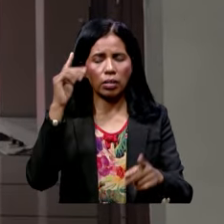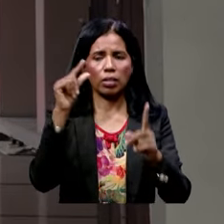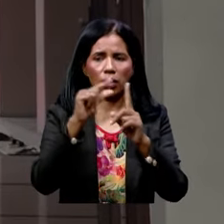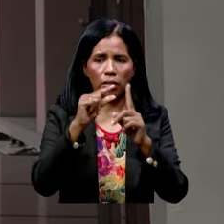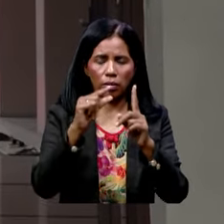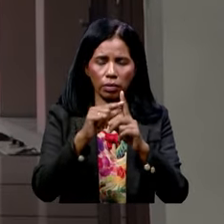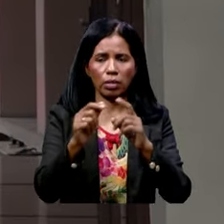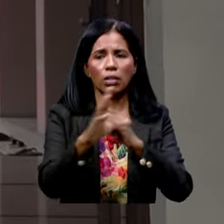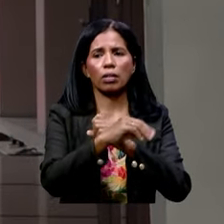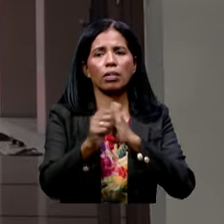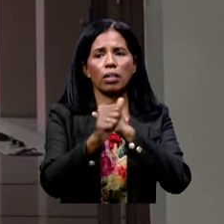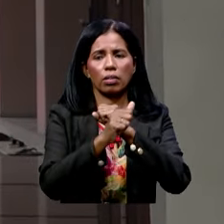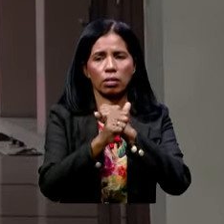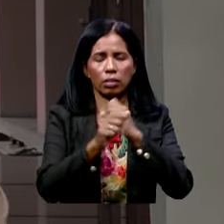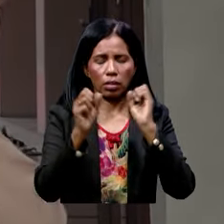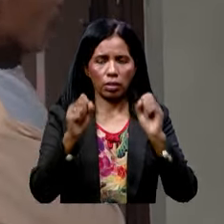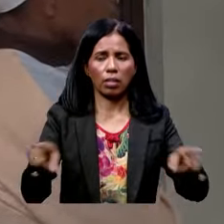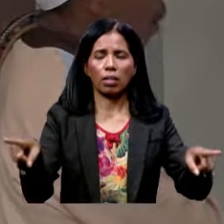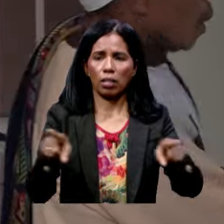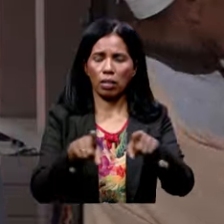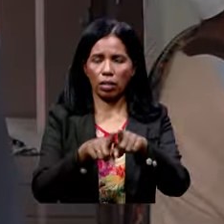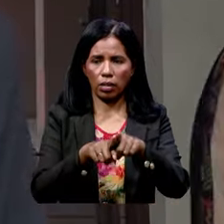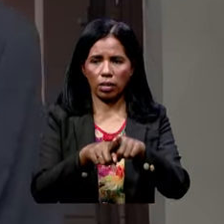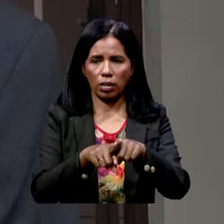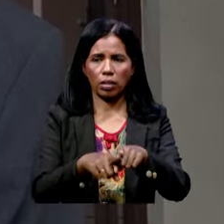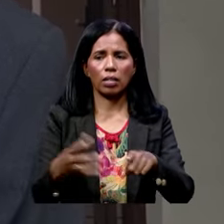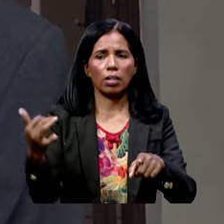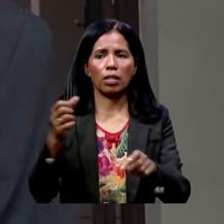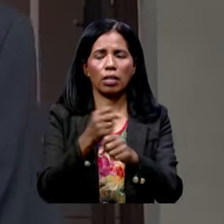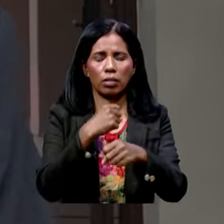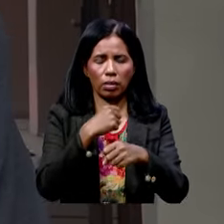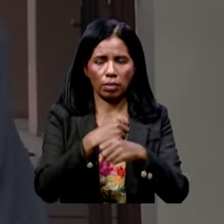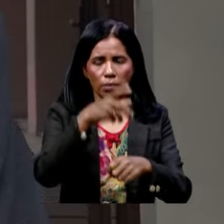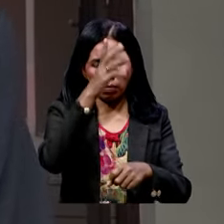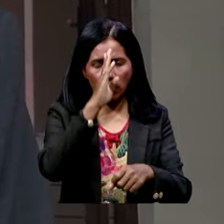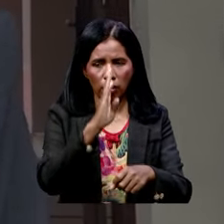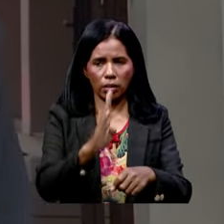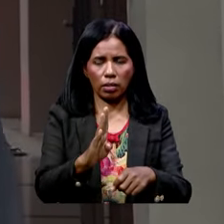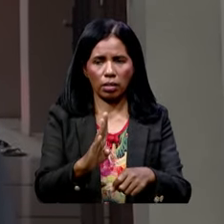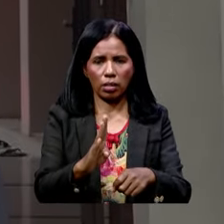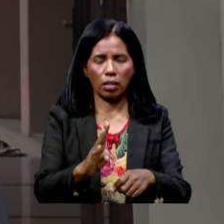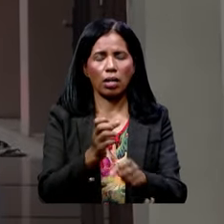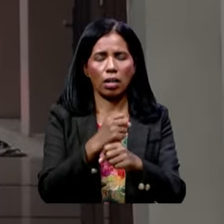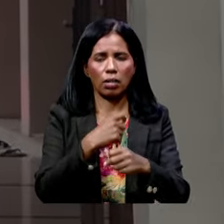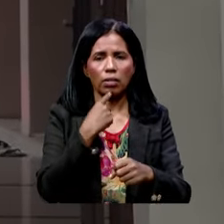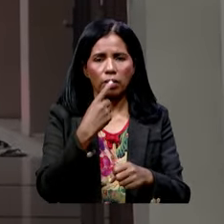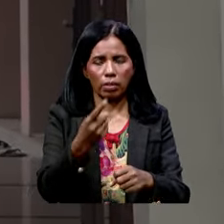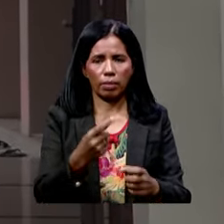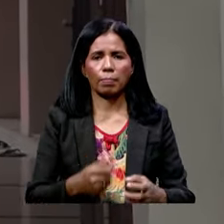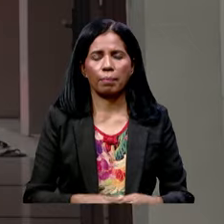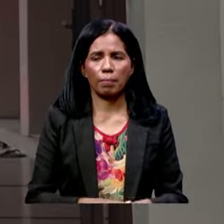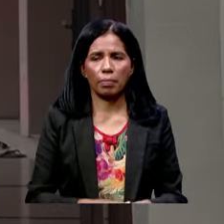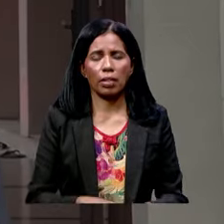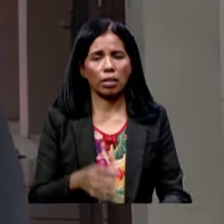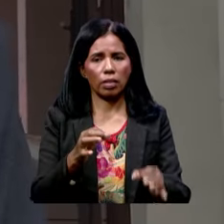ini asaun sira tengki kondis ho buat sira nerbe ke Allah ho profeta Muhammad ini haruka i